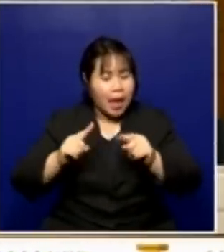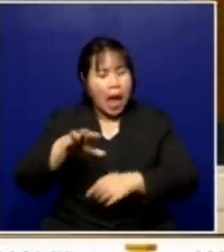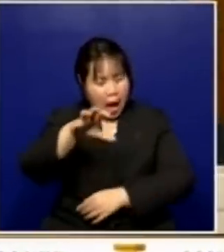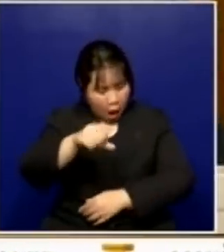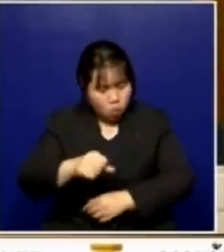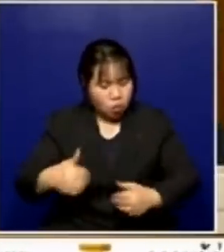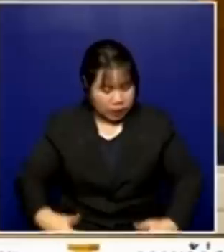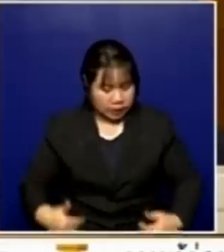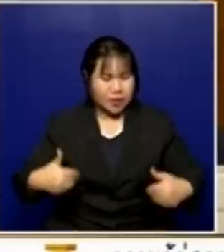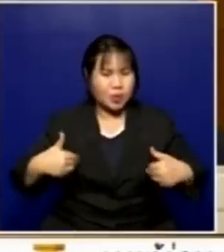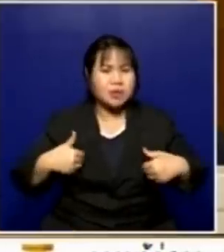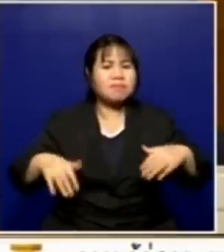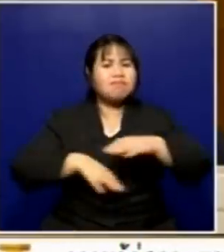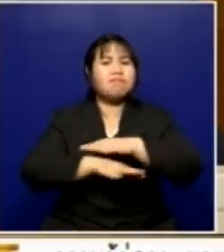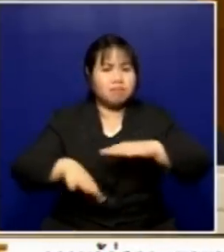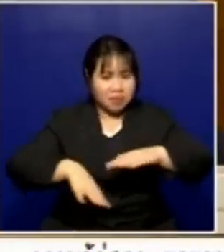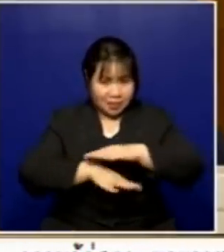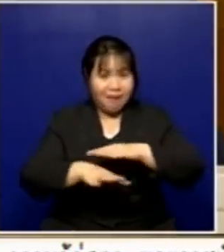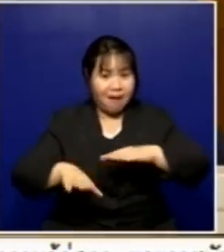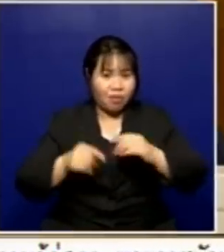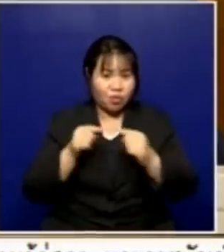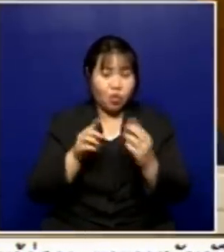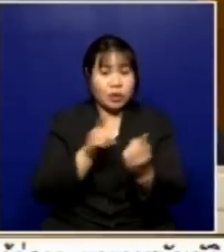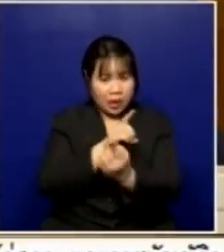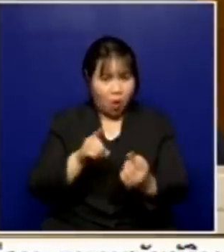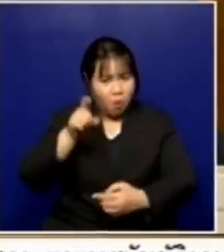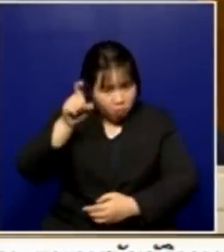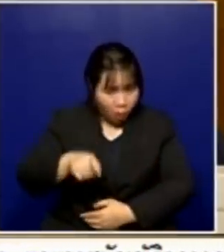านมากในสงคม ทสัคมทคจะมี